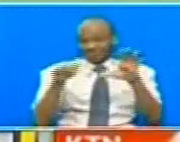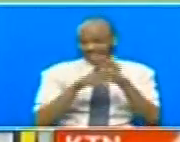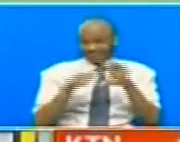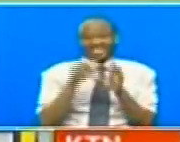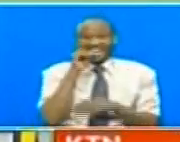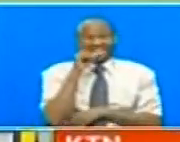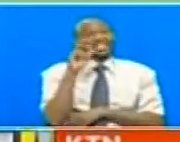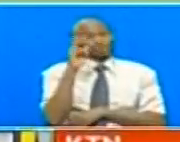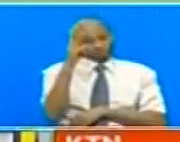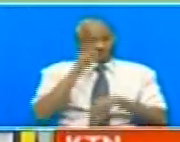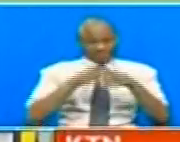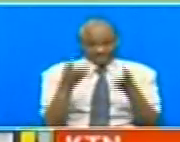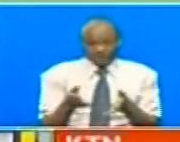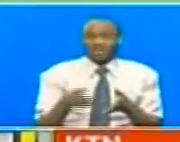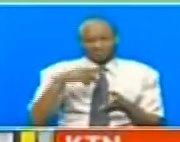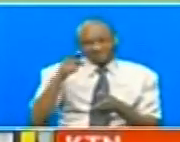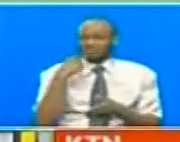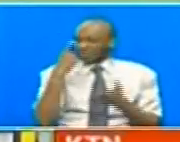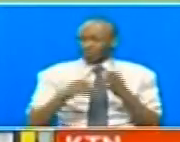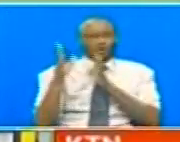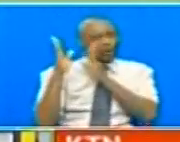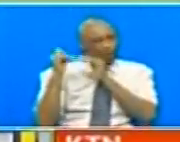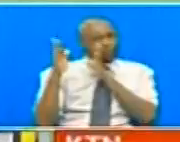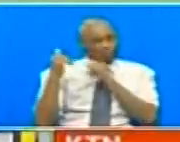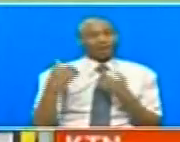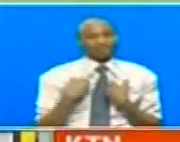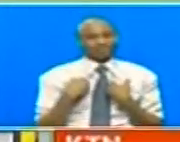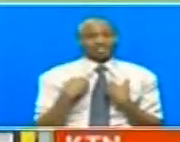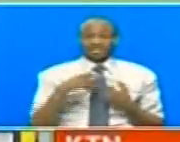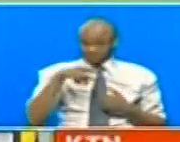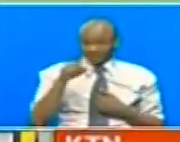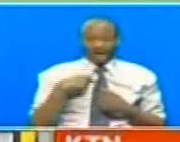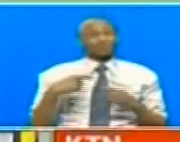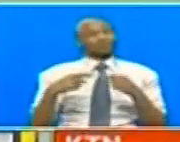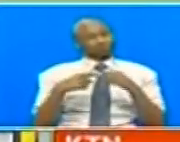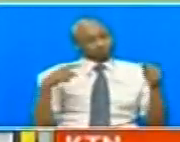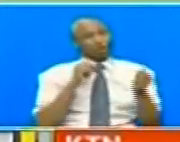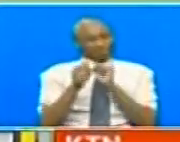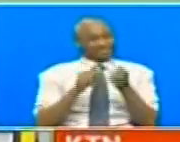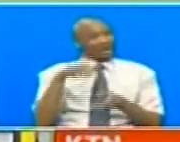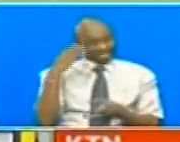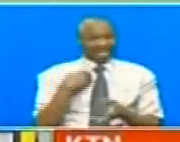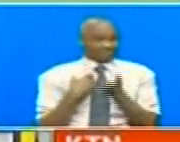pili mfululizo anaweka hai matumaini ya kushinda licha kukabiliana na upinzani mkali.